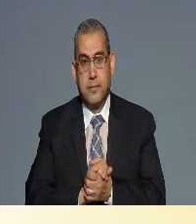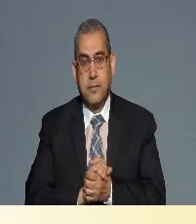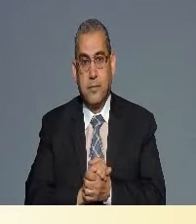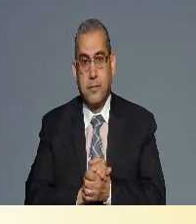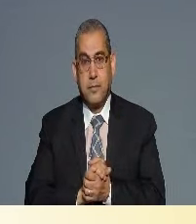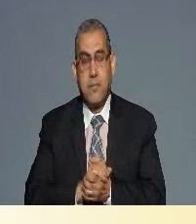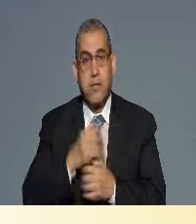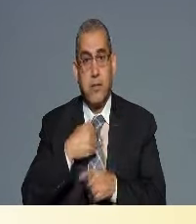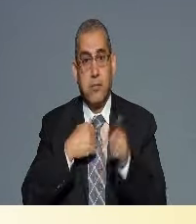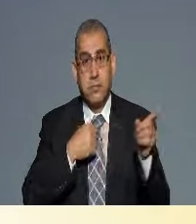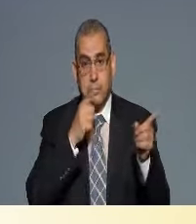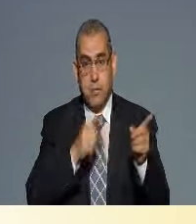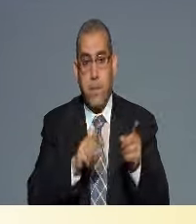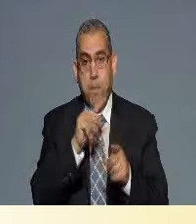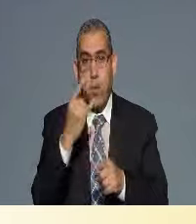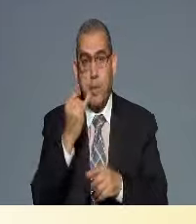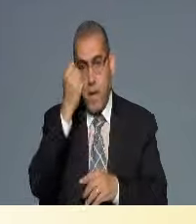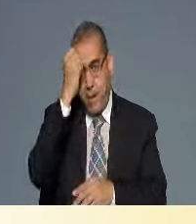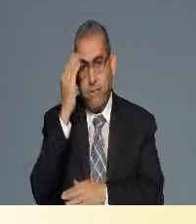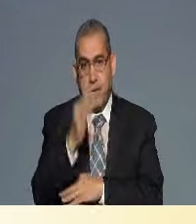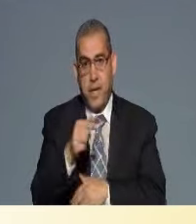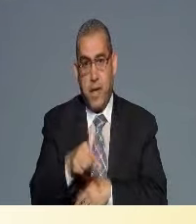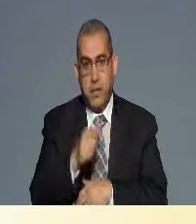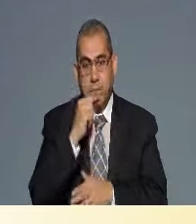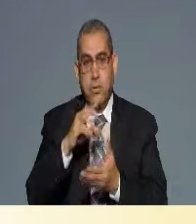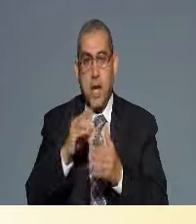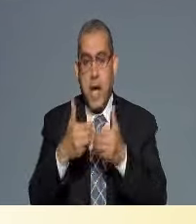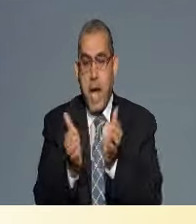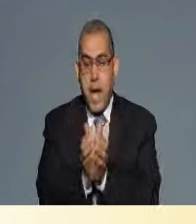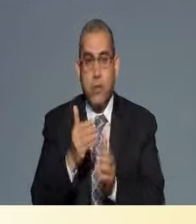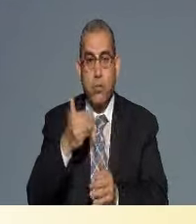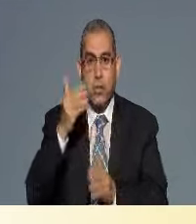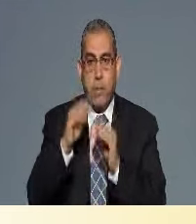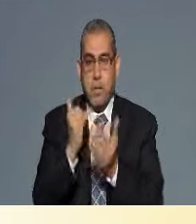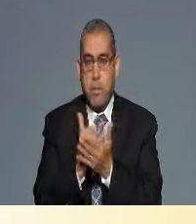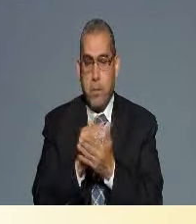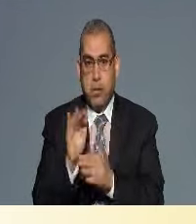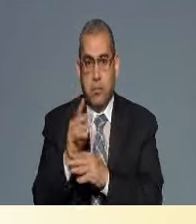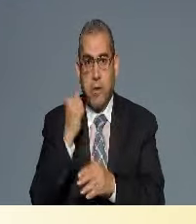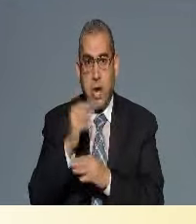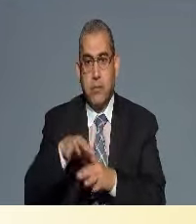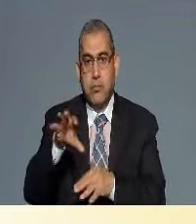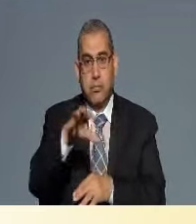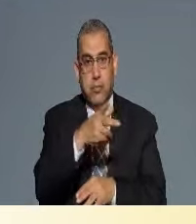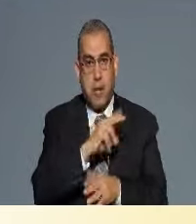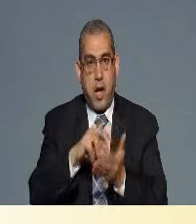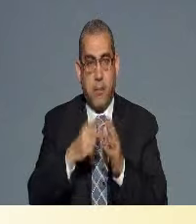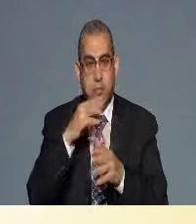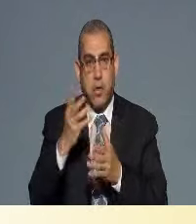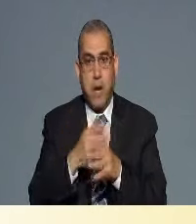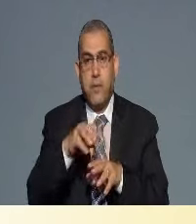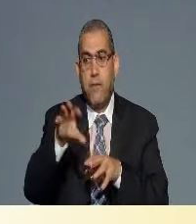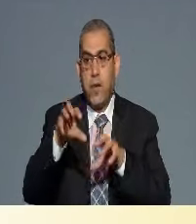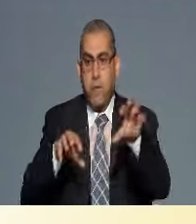احنا هنا سيادتك قدام 150 ألف فدان جهاز مستقبل مصر بيديرهم في ربوع الوطن في أماكن متناثرة ومتفرقة،